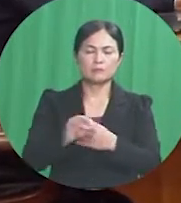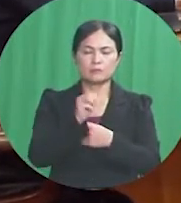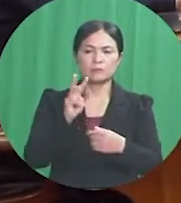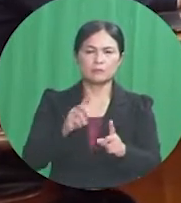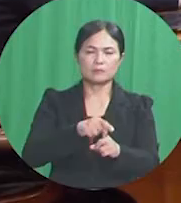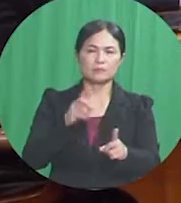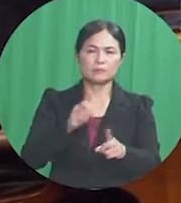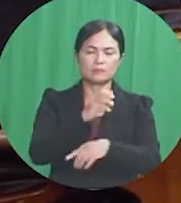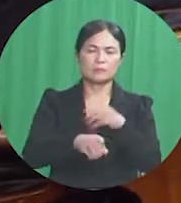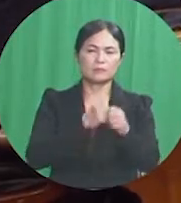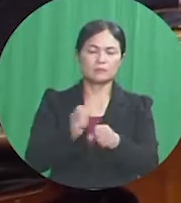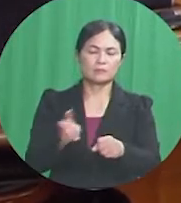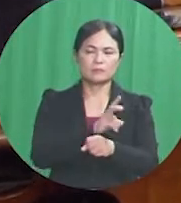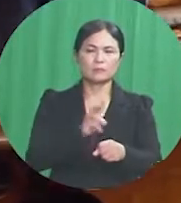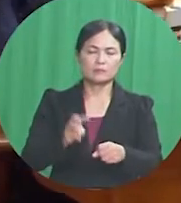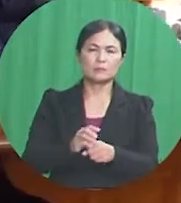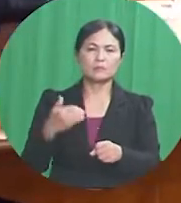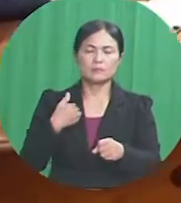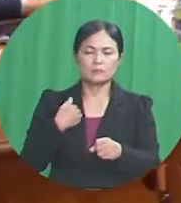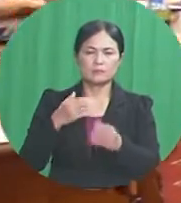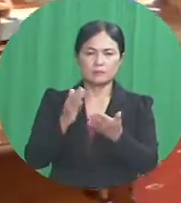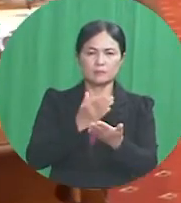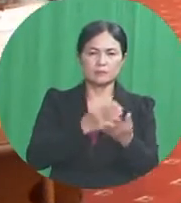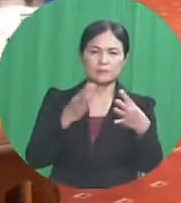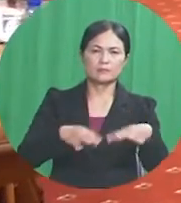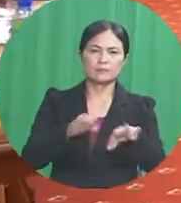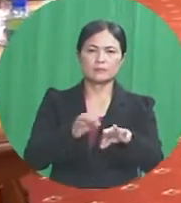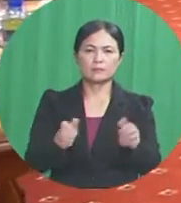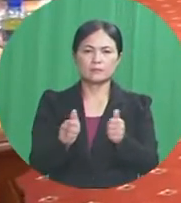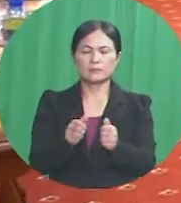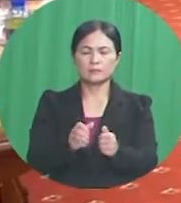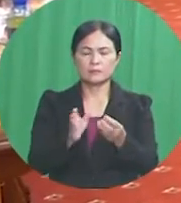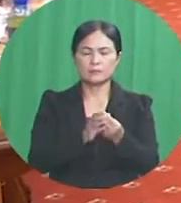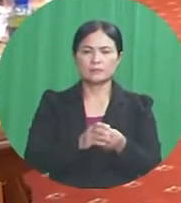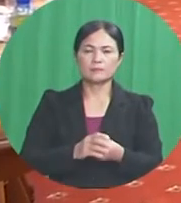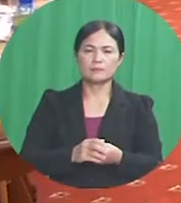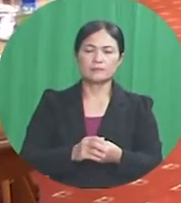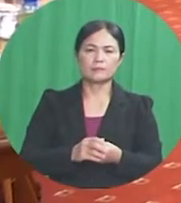ខែតុលាឆ្នាំ2022ដោយមានរបៀបវិរៈសំខាន់ចំនួន5